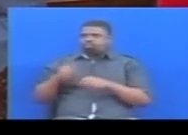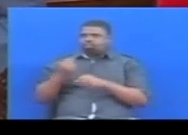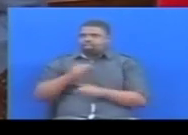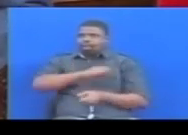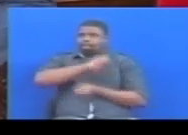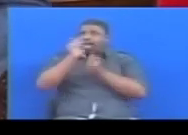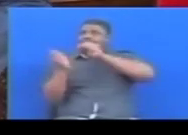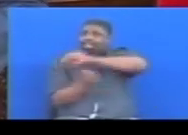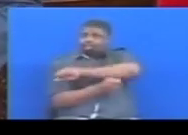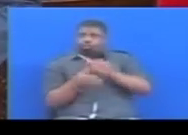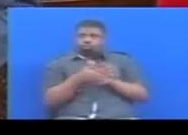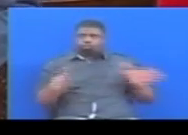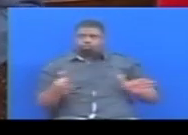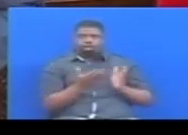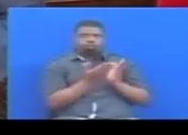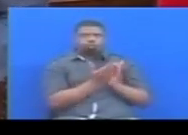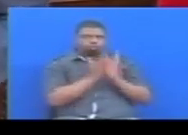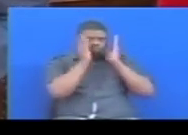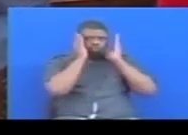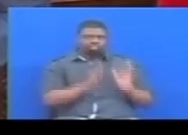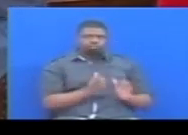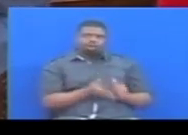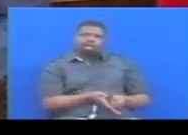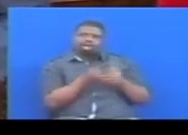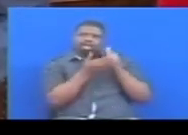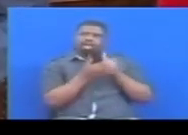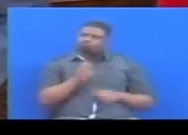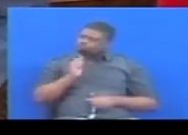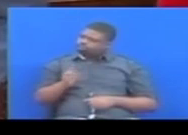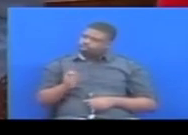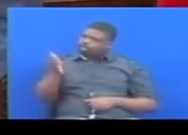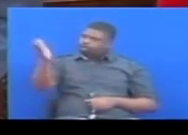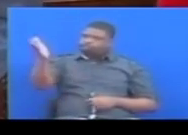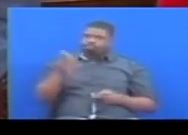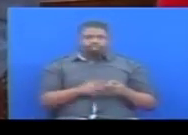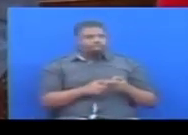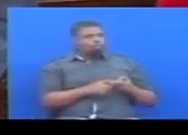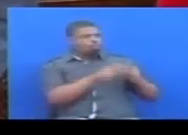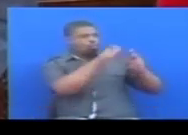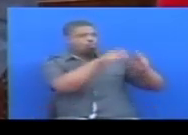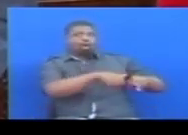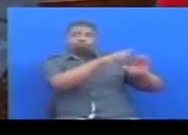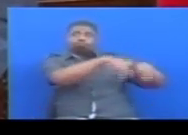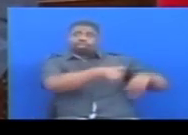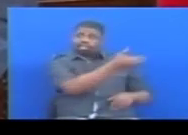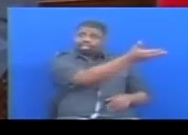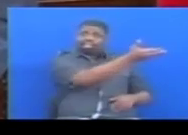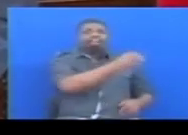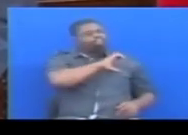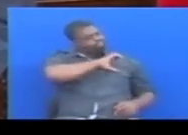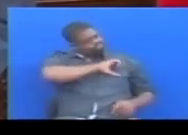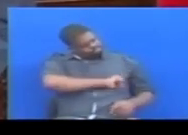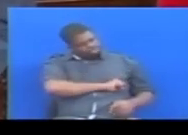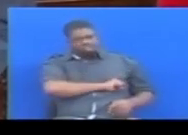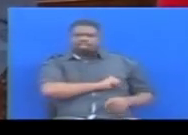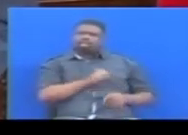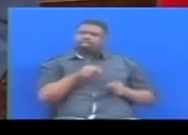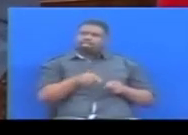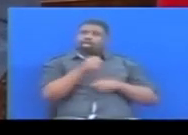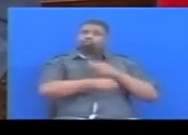kubwa, ni kuombe sana Mheshimiwa Naibu Spika na bunge lako tukufu, waheshimiwa bunge, watuvumilie kwa nia njema, kwa sababu hatua hizi